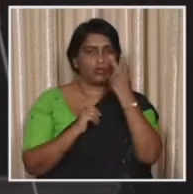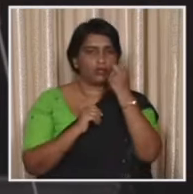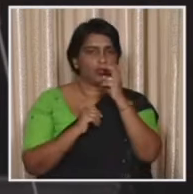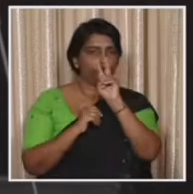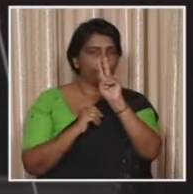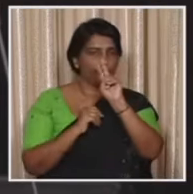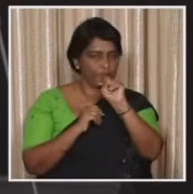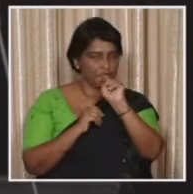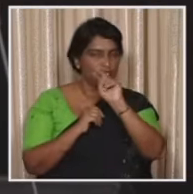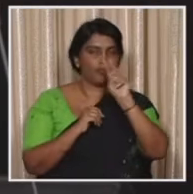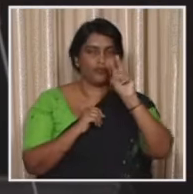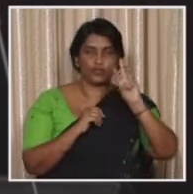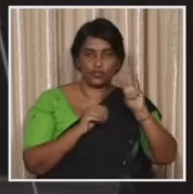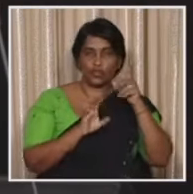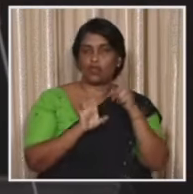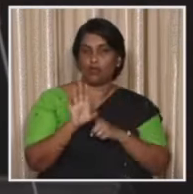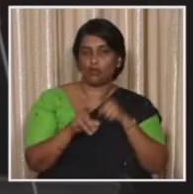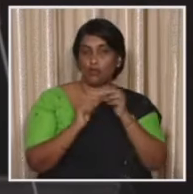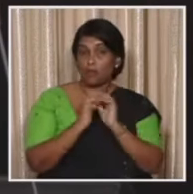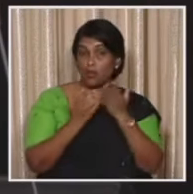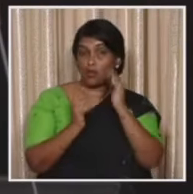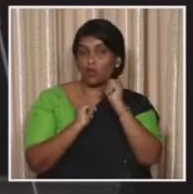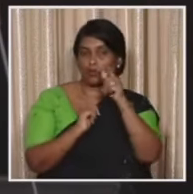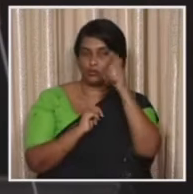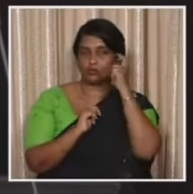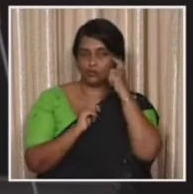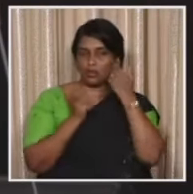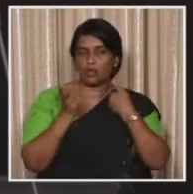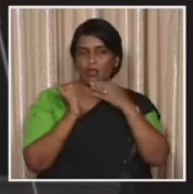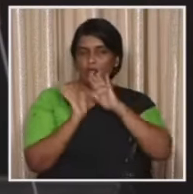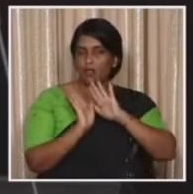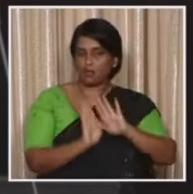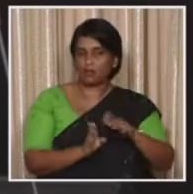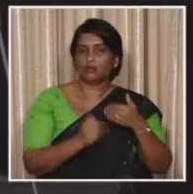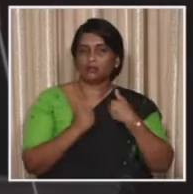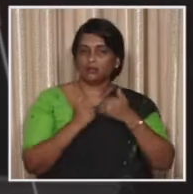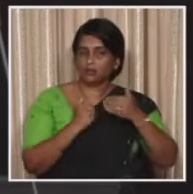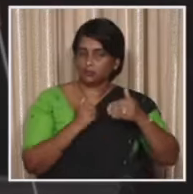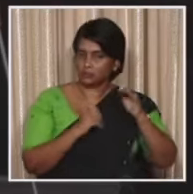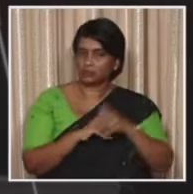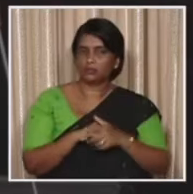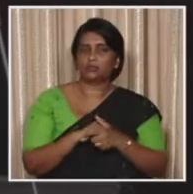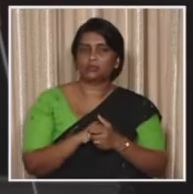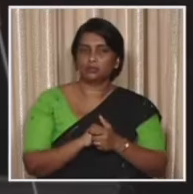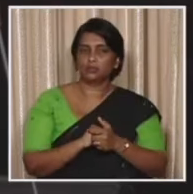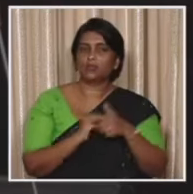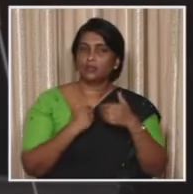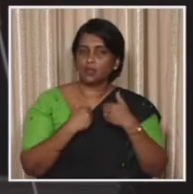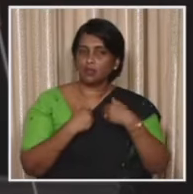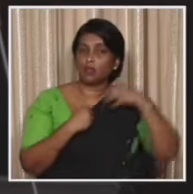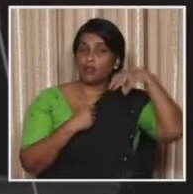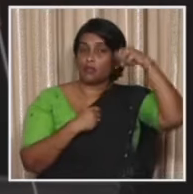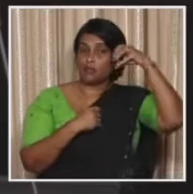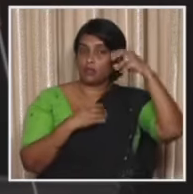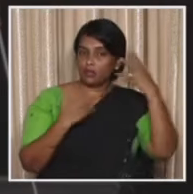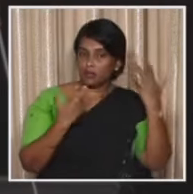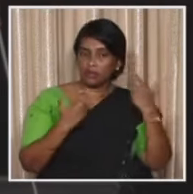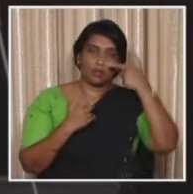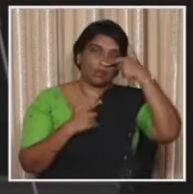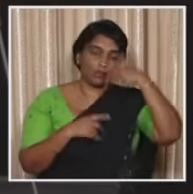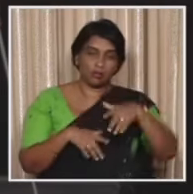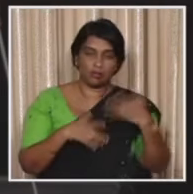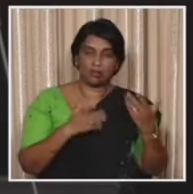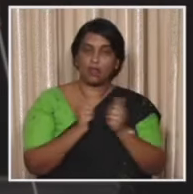ඔබතුමා දන්නවා ආරම්භ වුණේ කොහොමද කියලා. අද අපි අගභාගයේ දක්වා පැමිණෙනකොට අපිට විදුලිය නැතුව ඉන්ධන